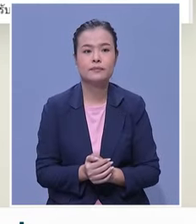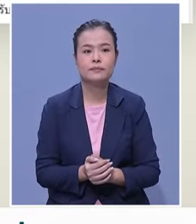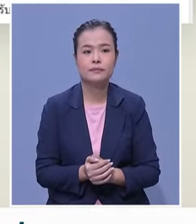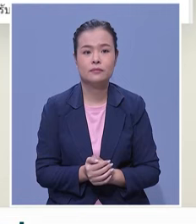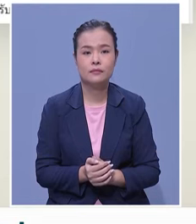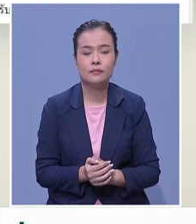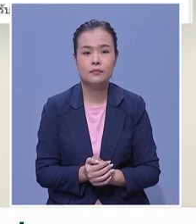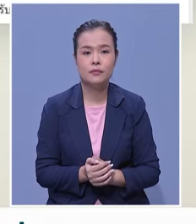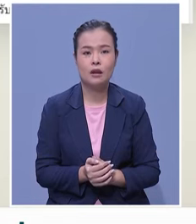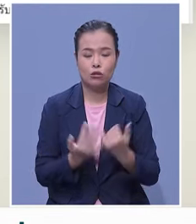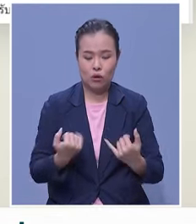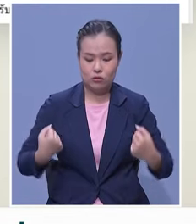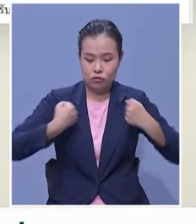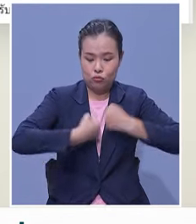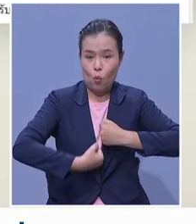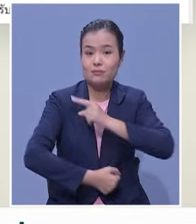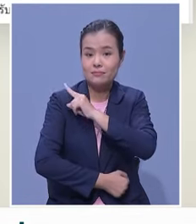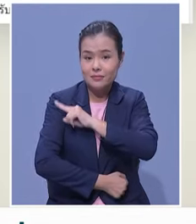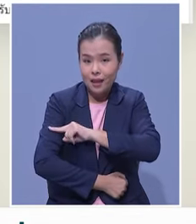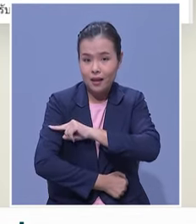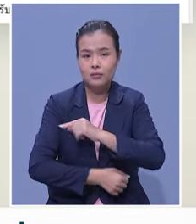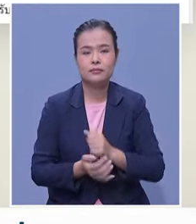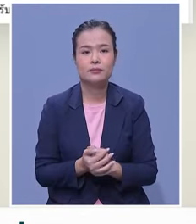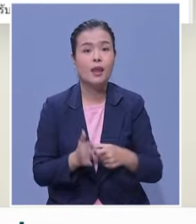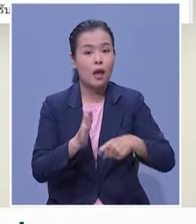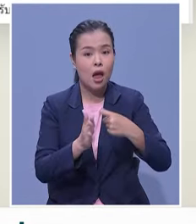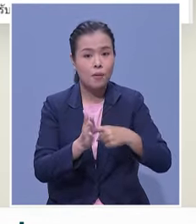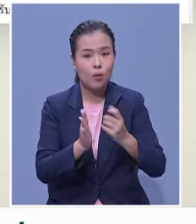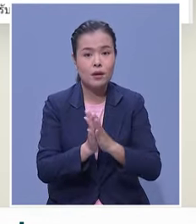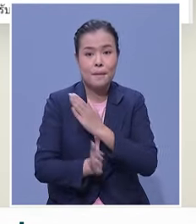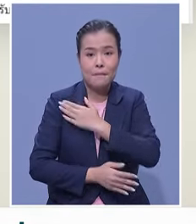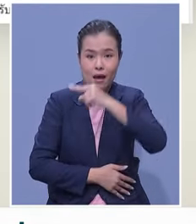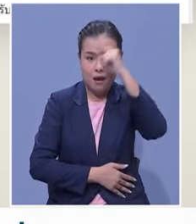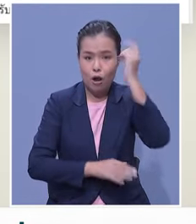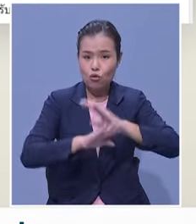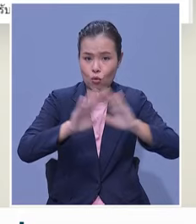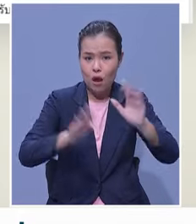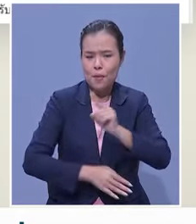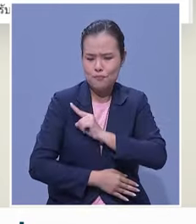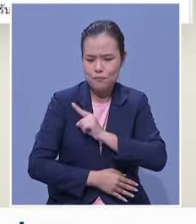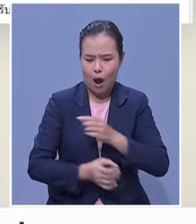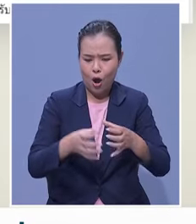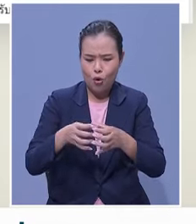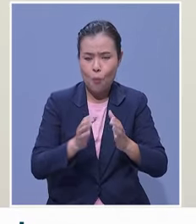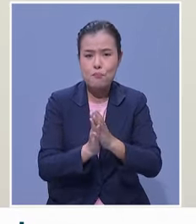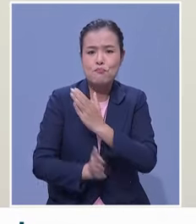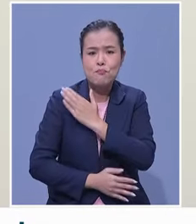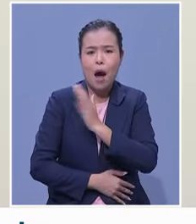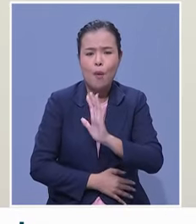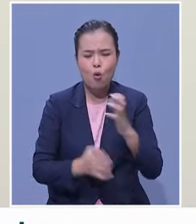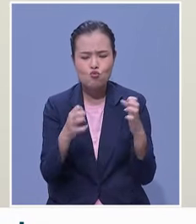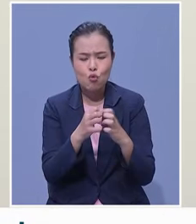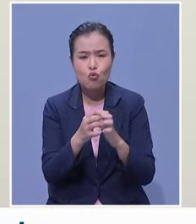ปัจจุบันก็คือใส่ชุดขาวนะคะครับโดยบอกว่าเหตุผลที่ลาสิกขาเพื่อไม่ให้เป็นภาระแก่คณะสงฆ์และไม่ให้เกิดความ